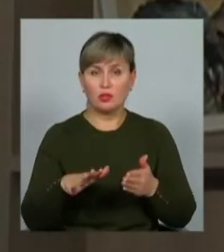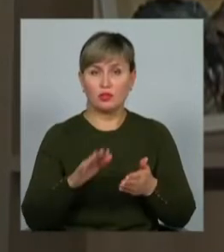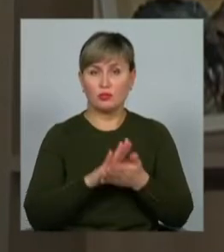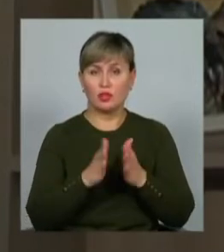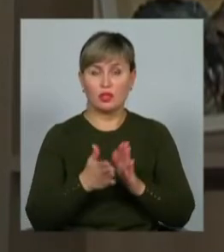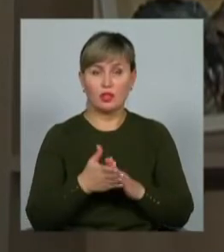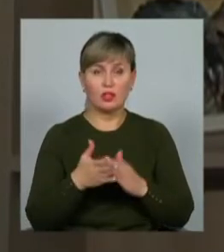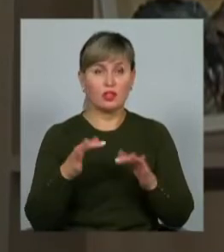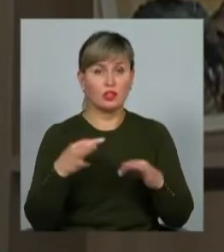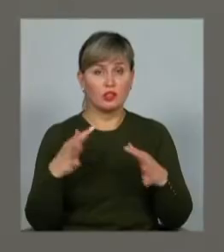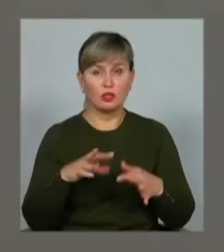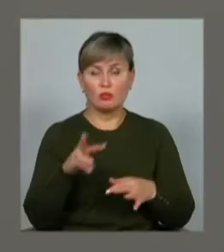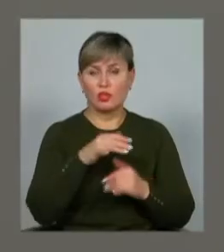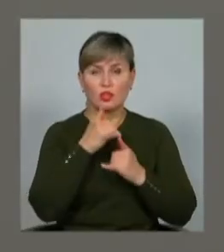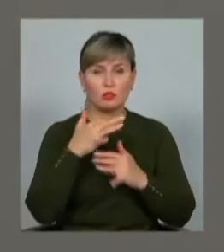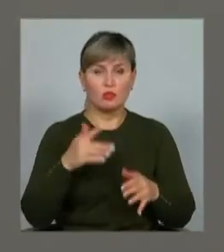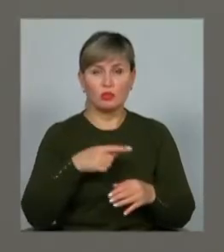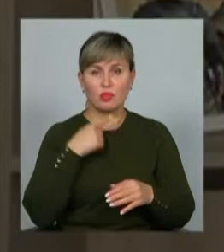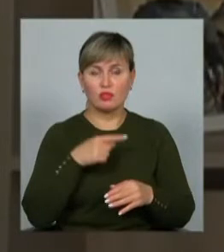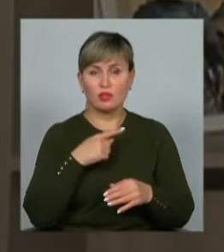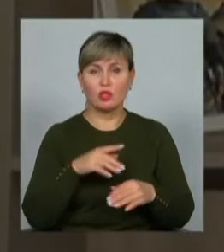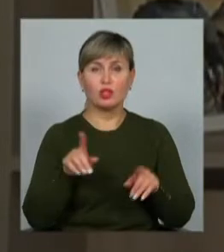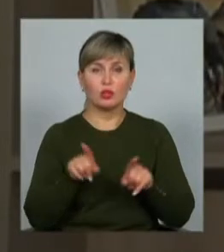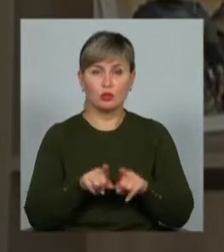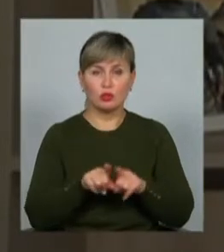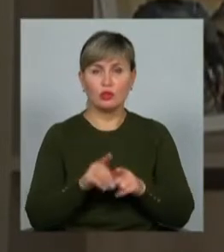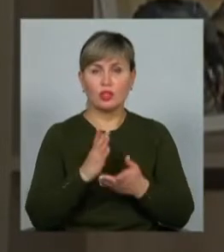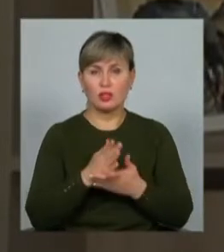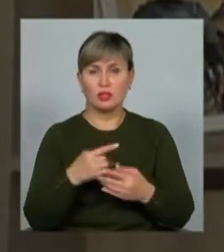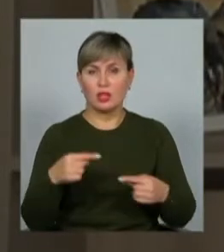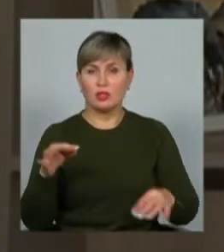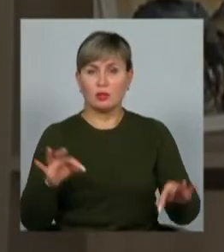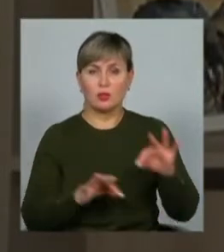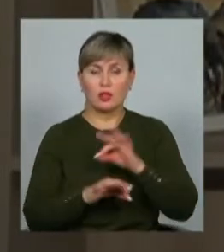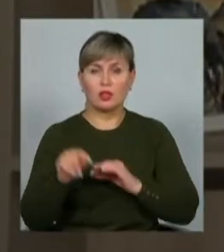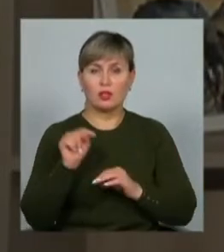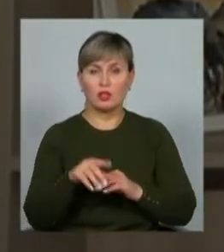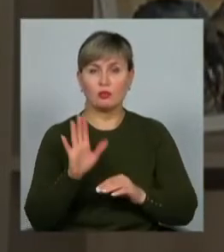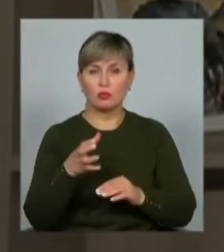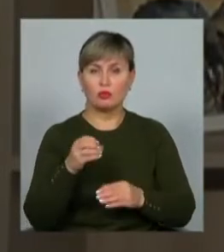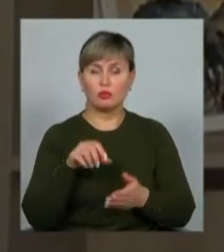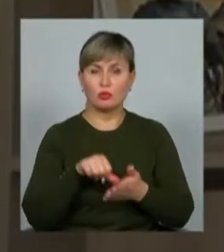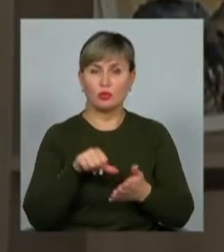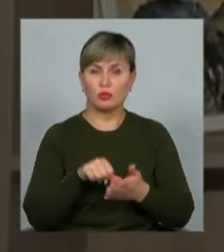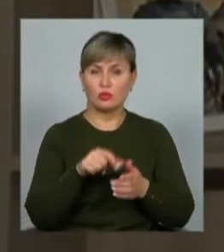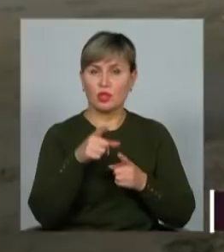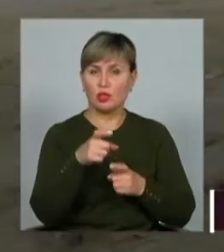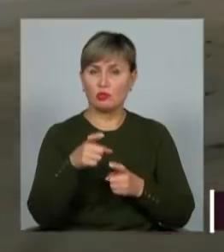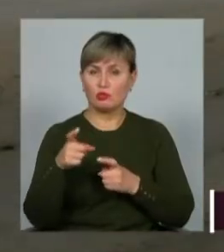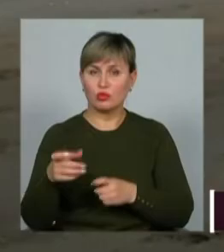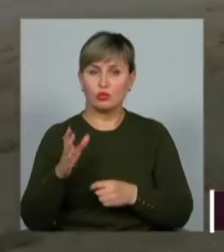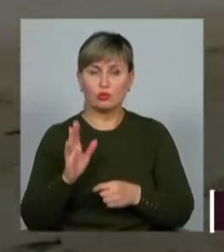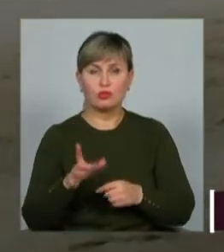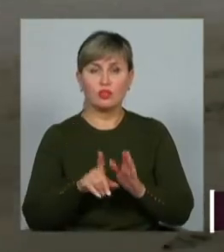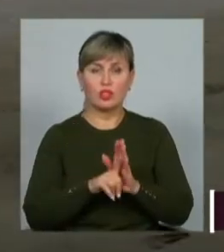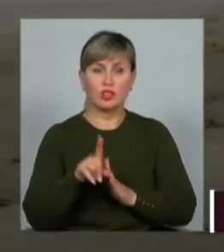не разрешат нам, мы не можем говорить об этом. Тоже исторический проект, но там будет еще присутствовать огнестрельное оружие. В